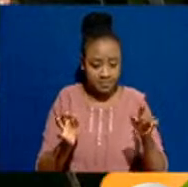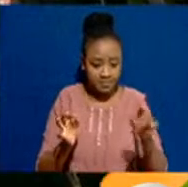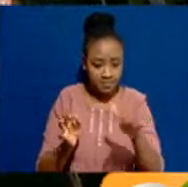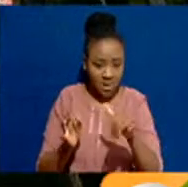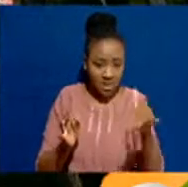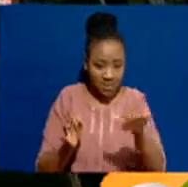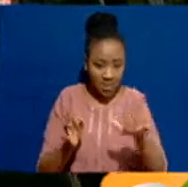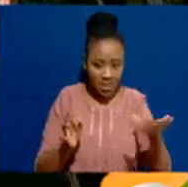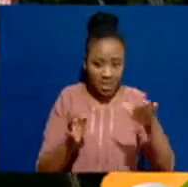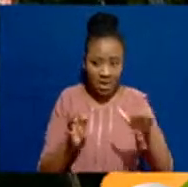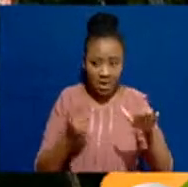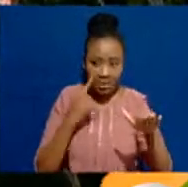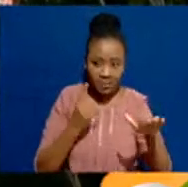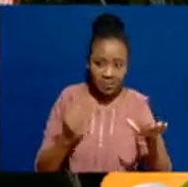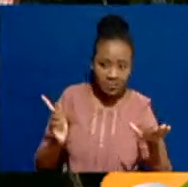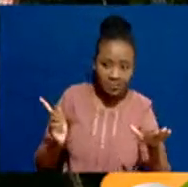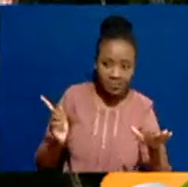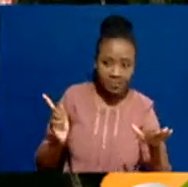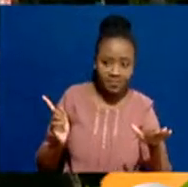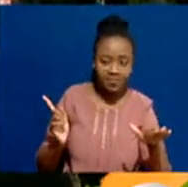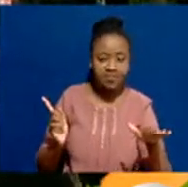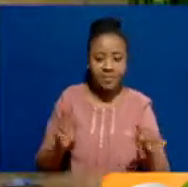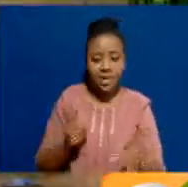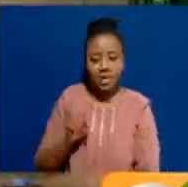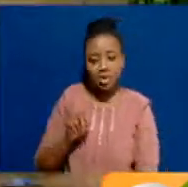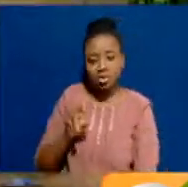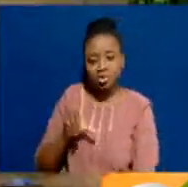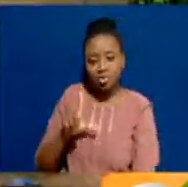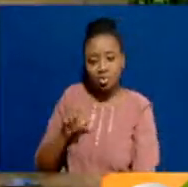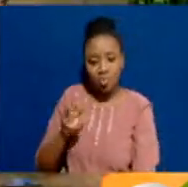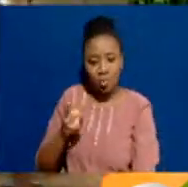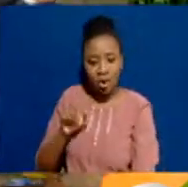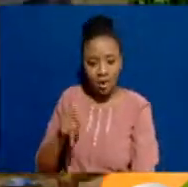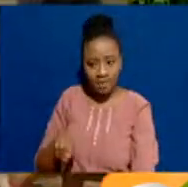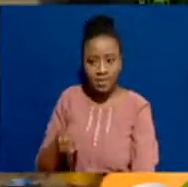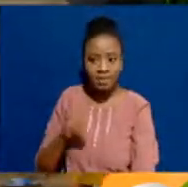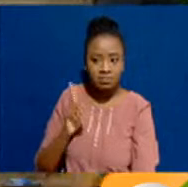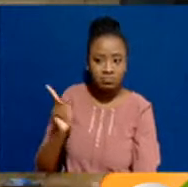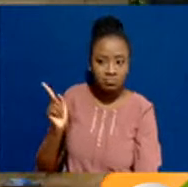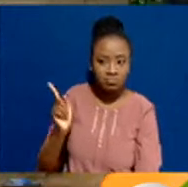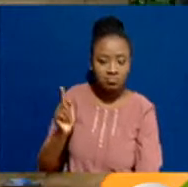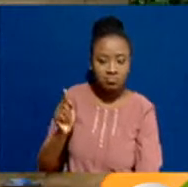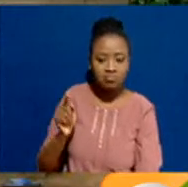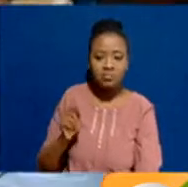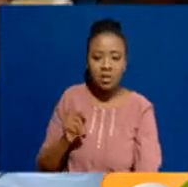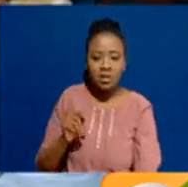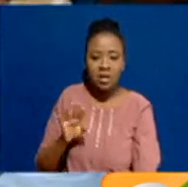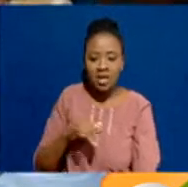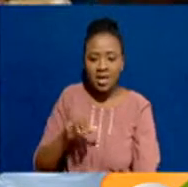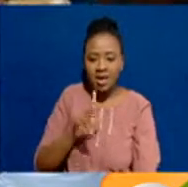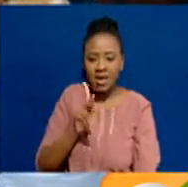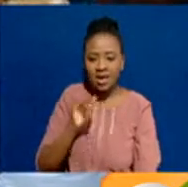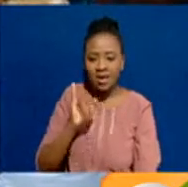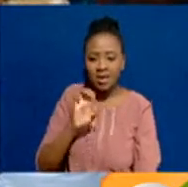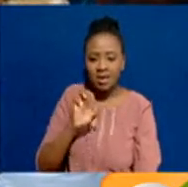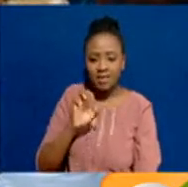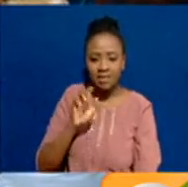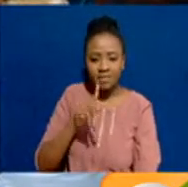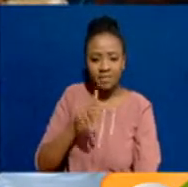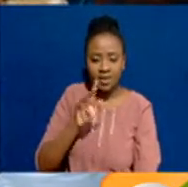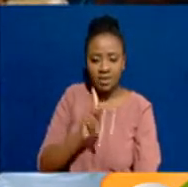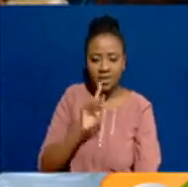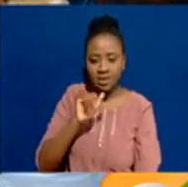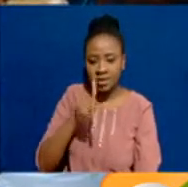hiyo ni kijiji cha Tuluap Kipsigis kilichoko katika eneo bunge la Kipkelion East. Familia ya Lea